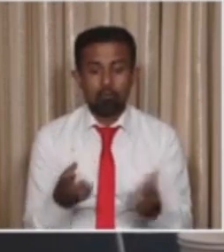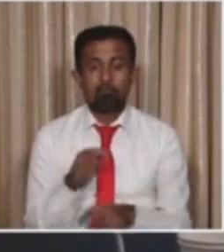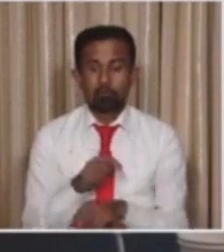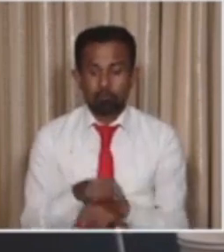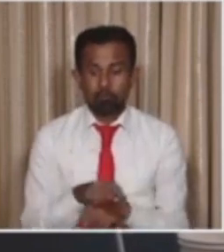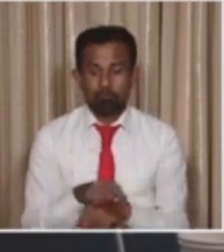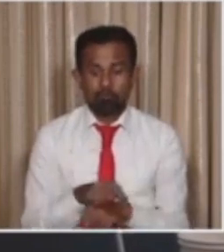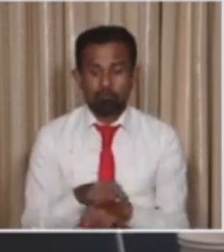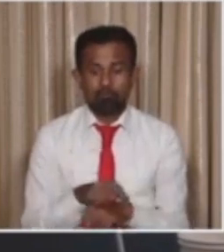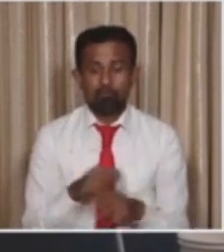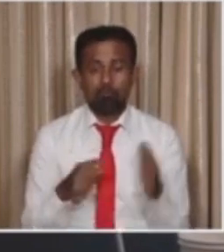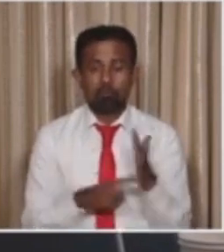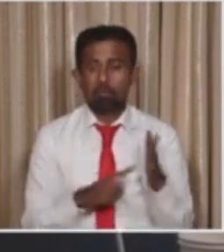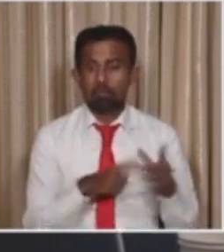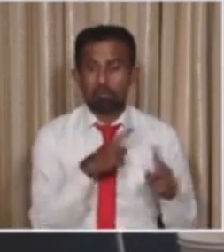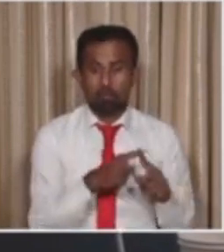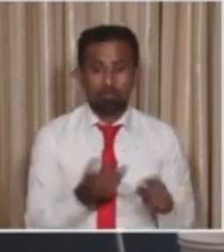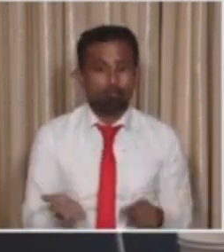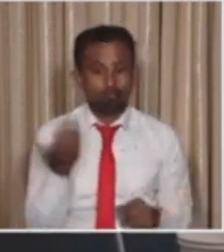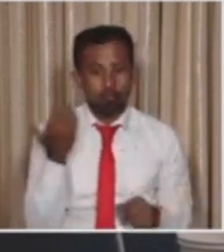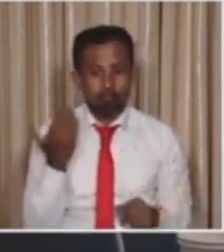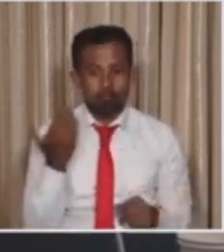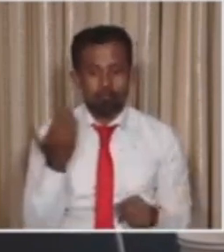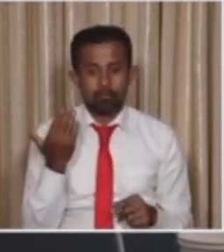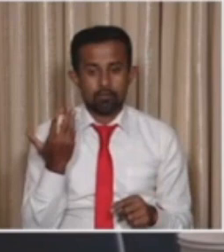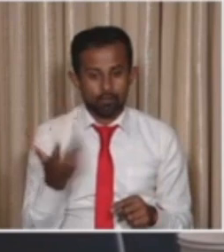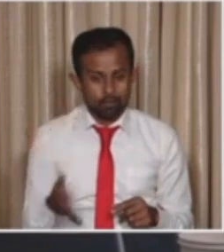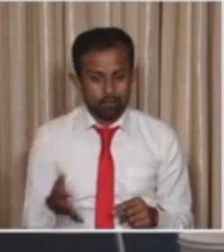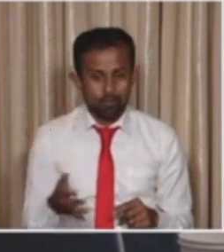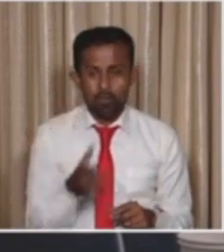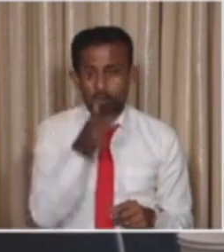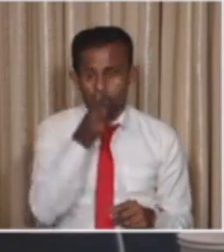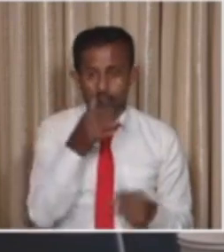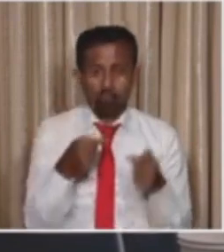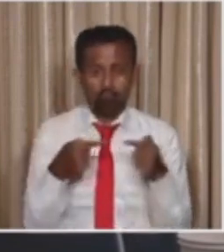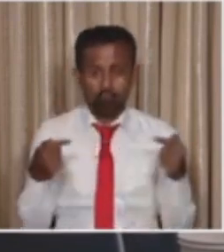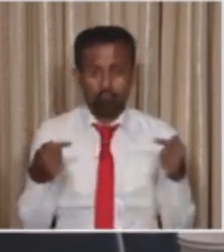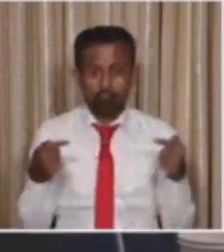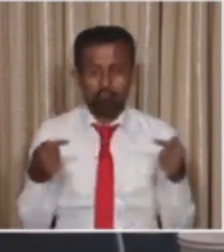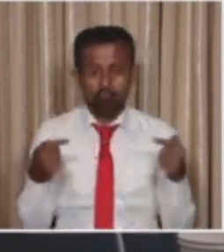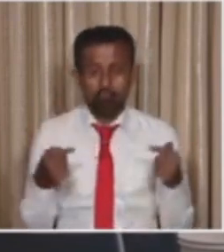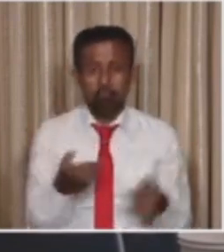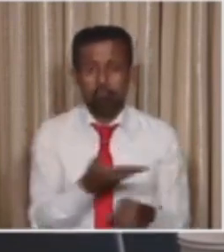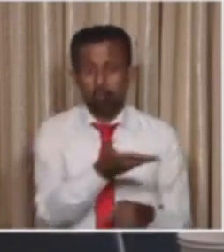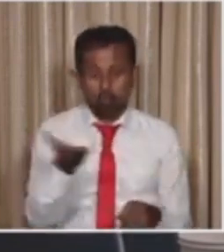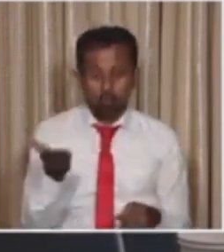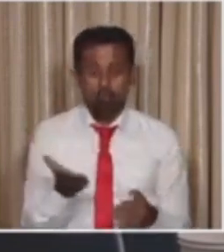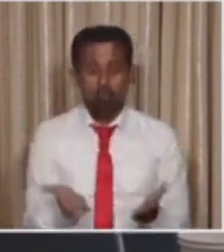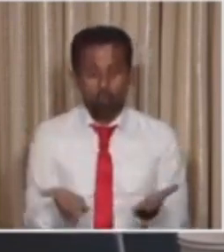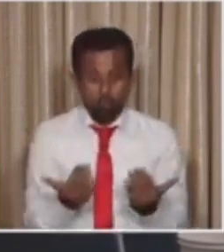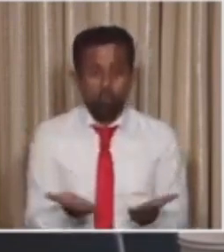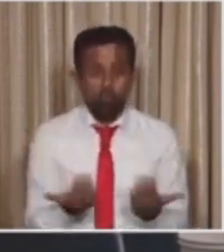இன்று ஐஎம்எஃப் சொல்லுகின்றது, அந்த ஊழலுக்கு எதிரான பிரச்சனைகளையும் நீங்கள் செய்ய வேண்டும் என்று. ஆகவே